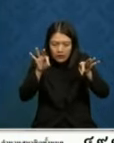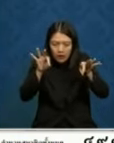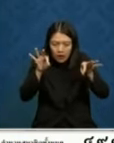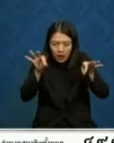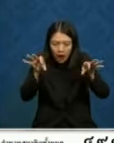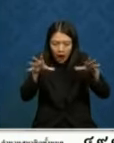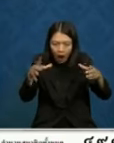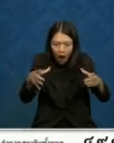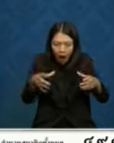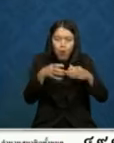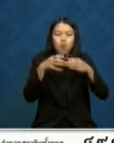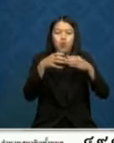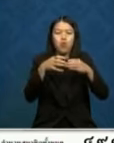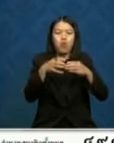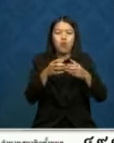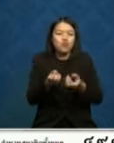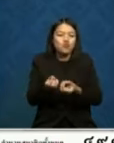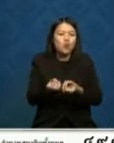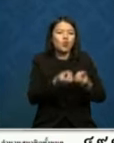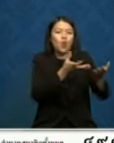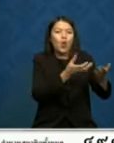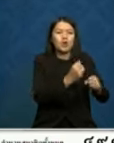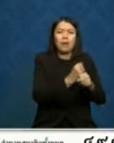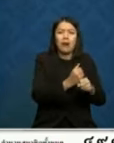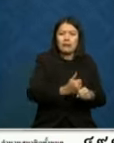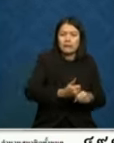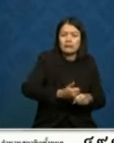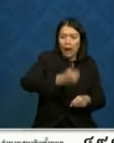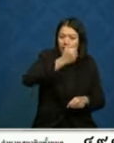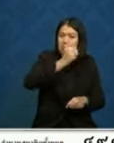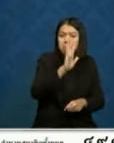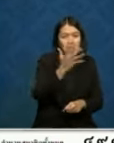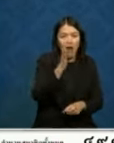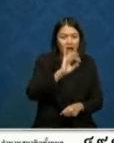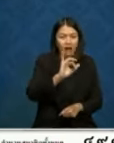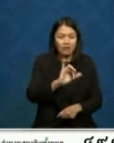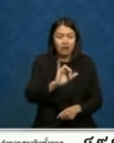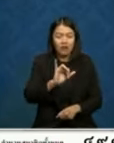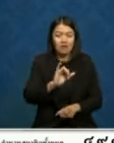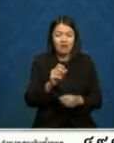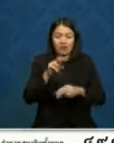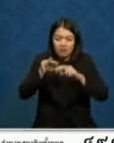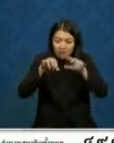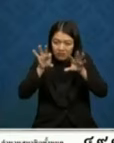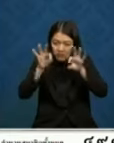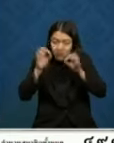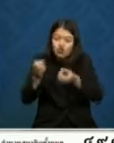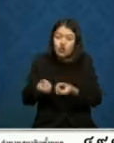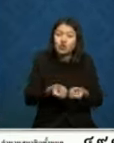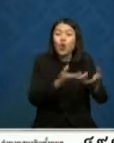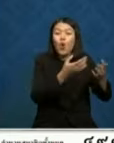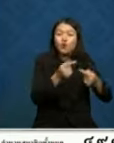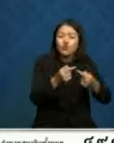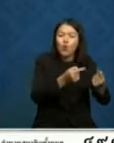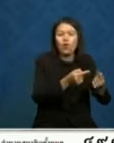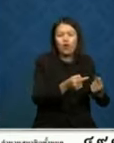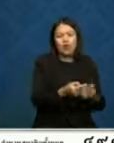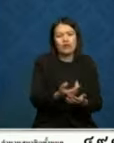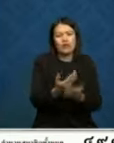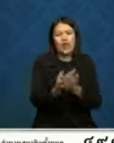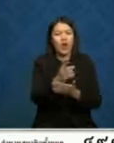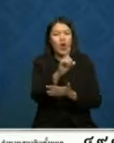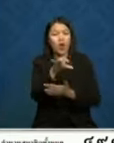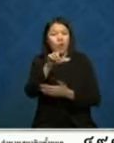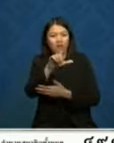ส่งต่อไม่ได้คอนเฟิร์มว่าจะได้งานด้วยนะครับคัดกรองเพื่อส่งต่อหมายความว่าเรากำลังใช้เงิน100กว่าล้